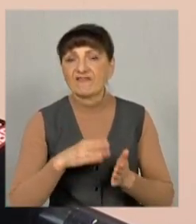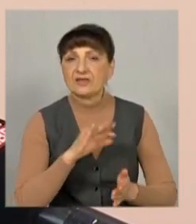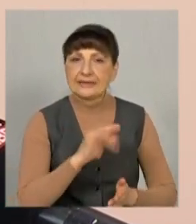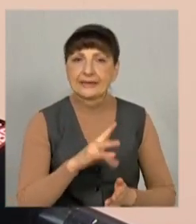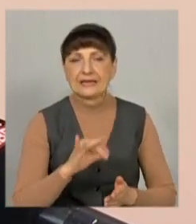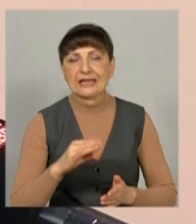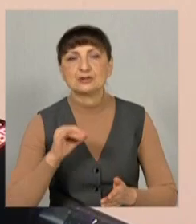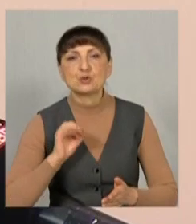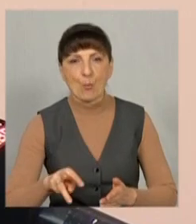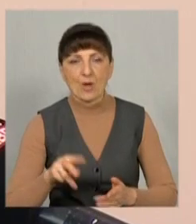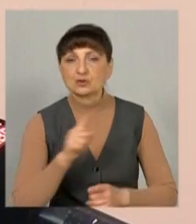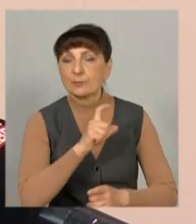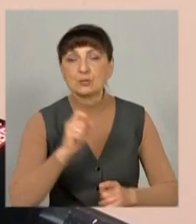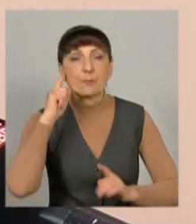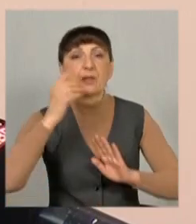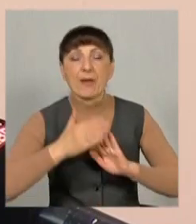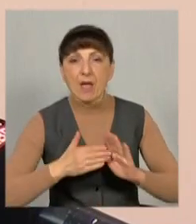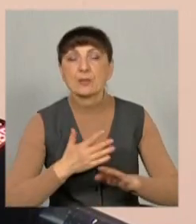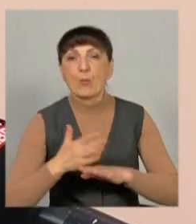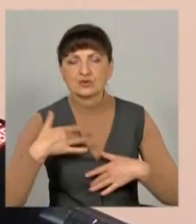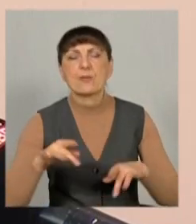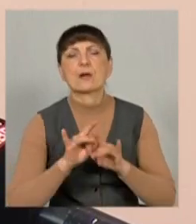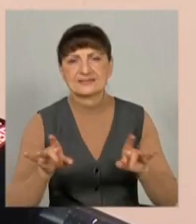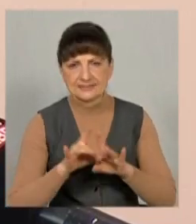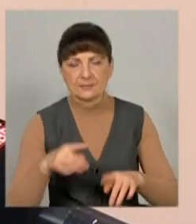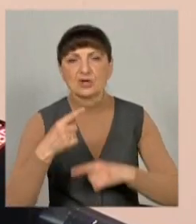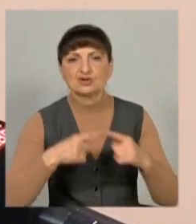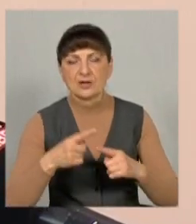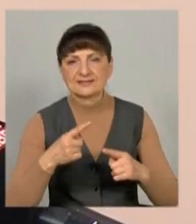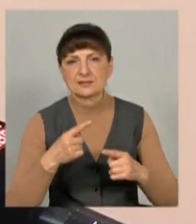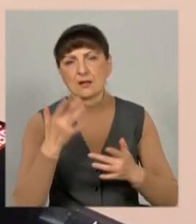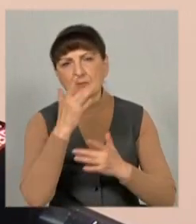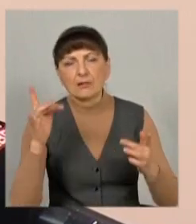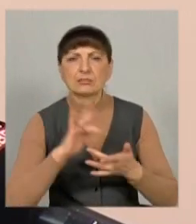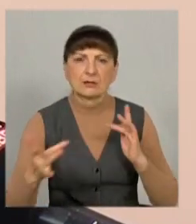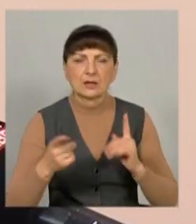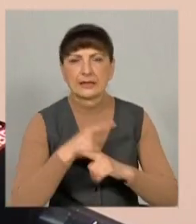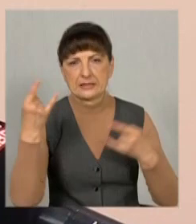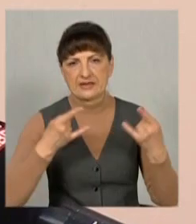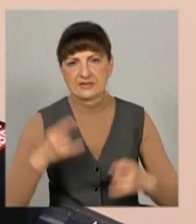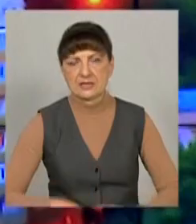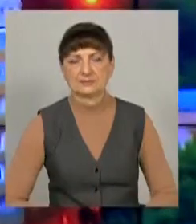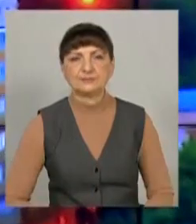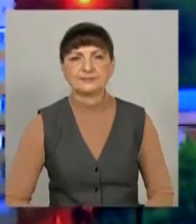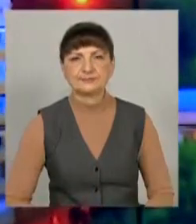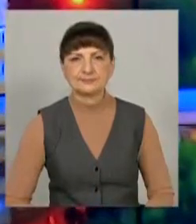изюма. Для того, чтобы людям было понятно, позже мы разъясним это через средства массовой информации.